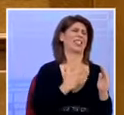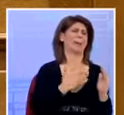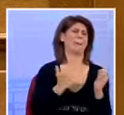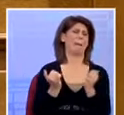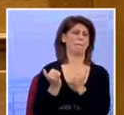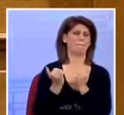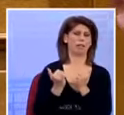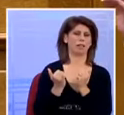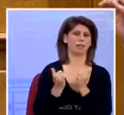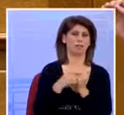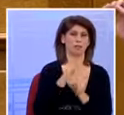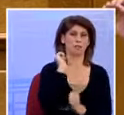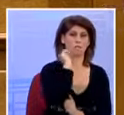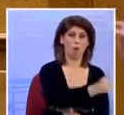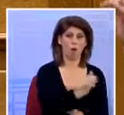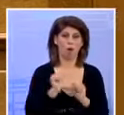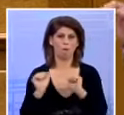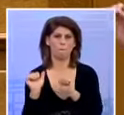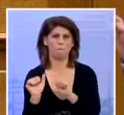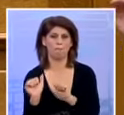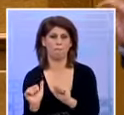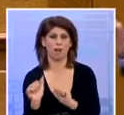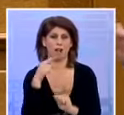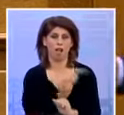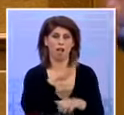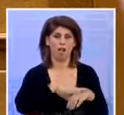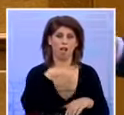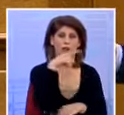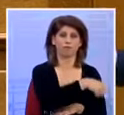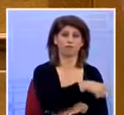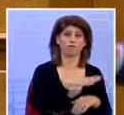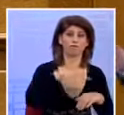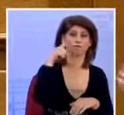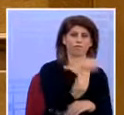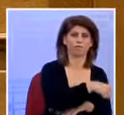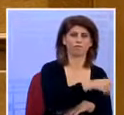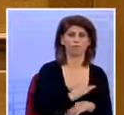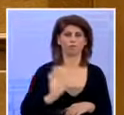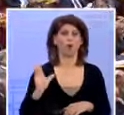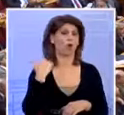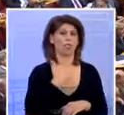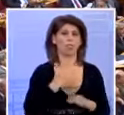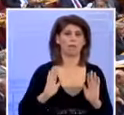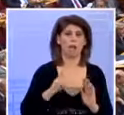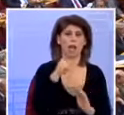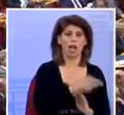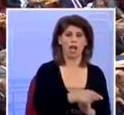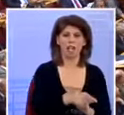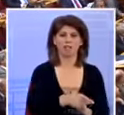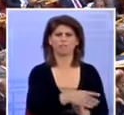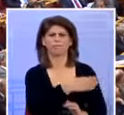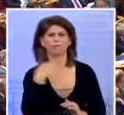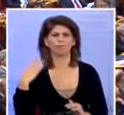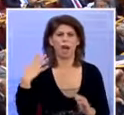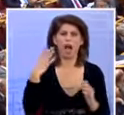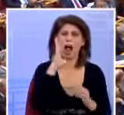πιέσεων. Θήτης είστε, όχι θύμα, κύριε Τσίπρα. Θήτης, όχι θύμα. Θυσιάζετε και την αλήθεια και